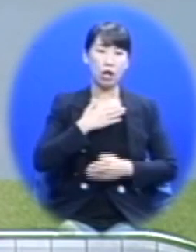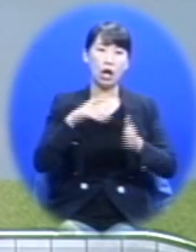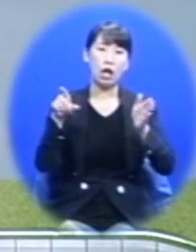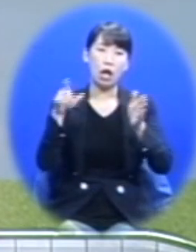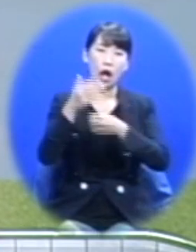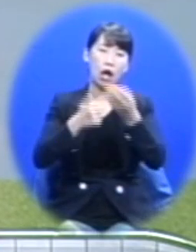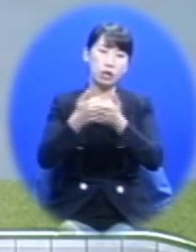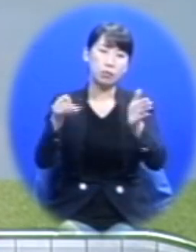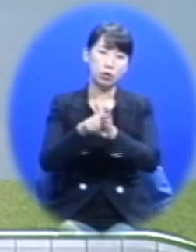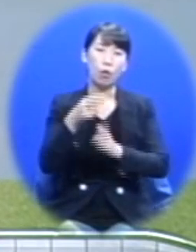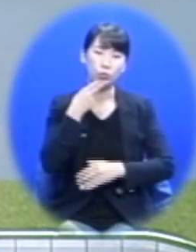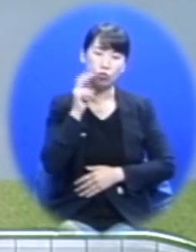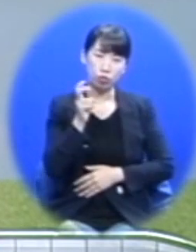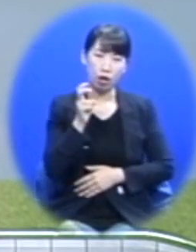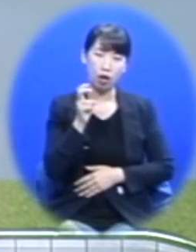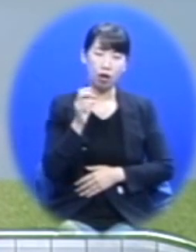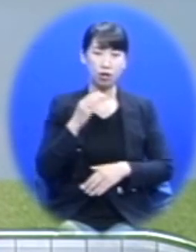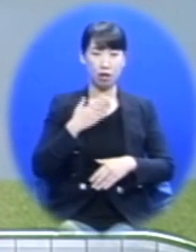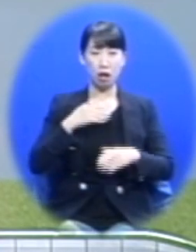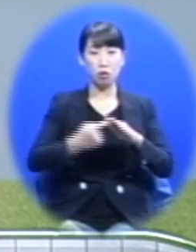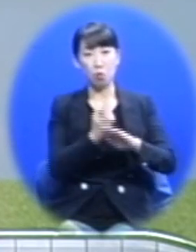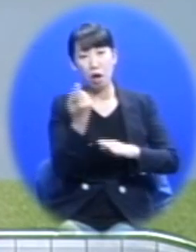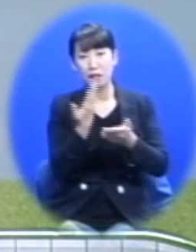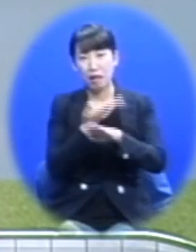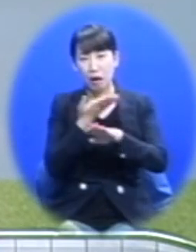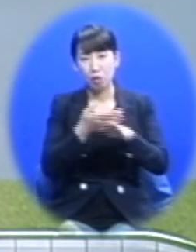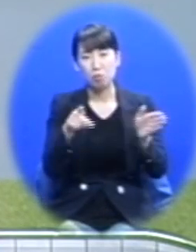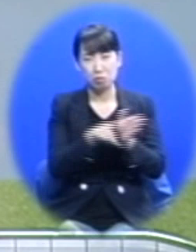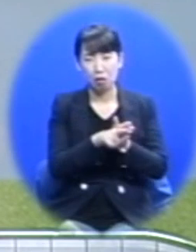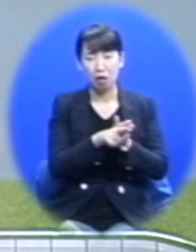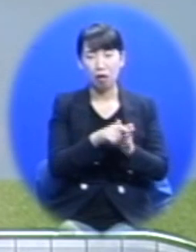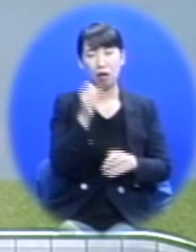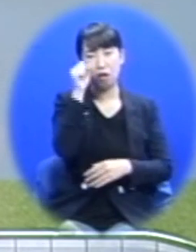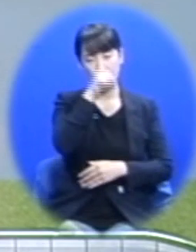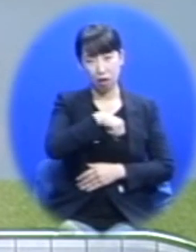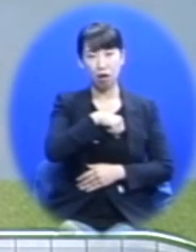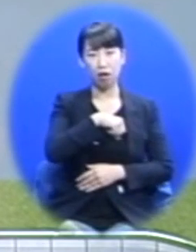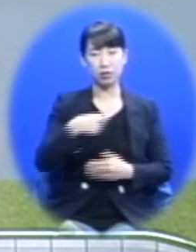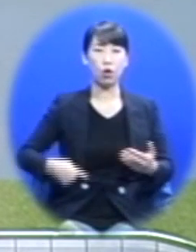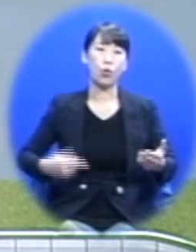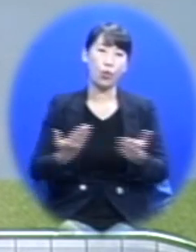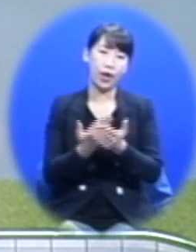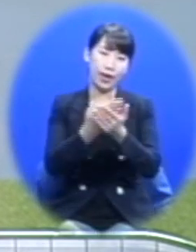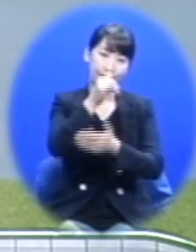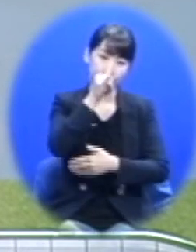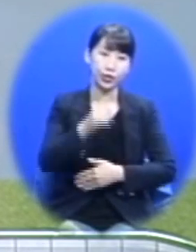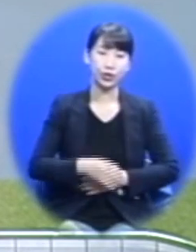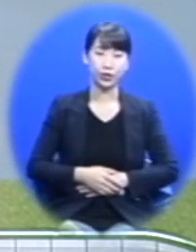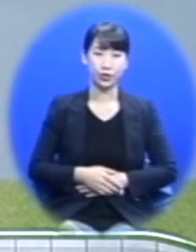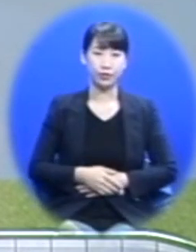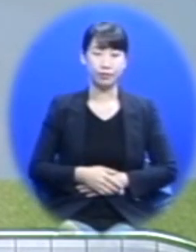믿지 않았고 내가 의지하지 말아야 될 것을 의지했었구나. 그 일 때문에 회개하게 됩니다.